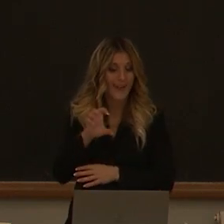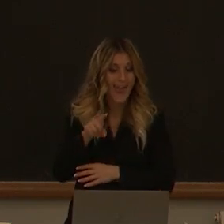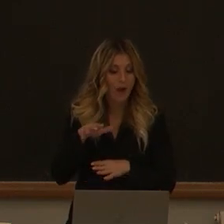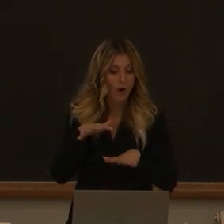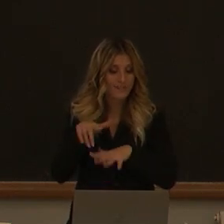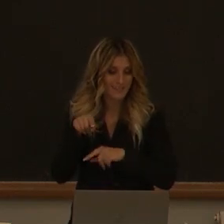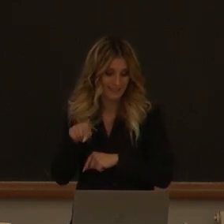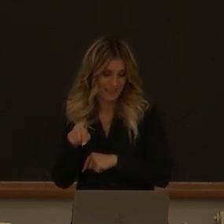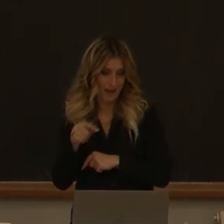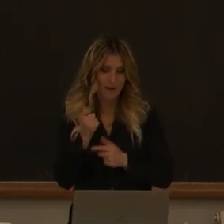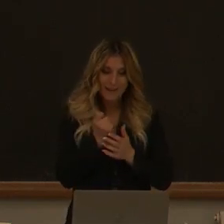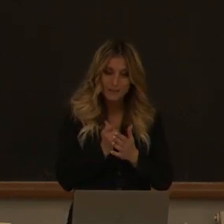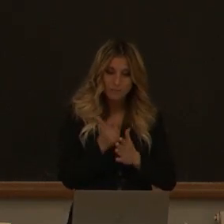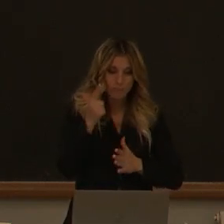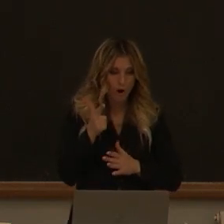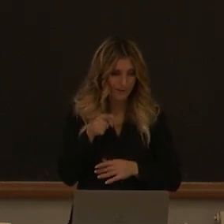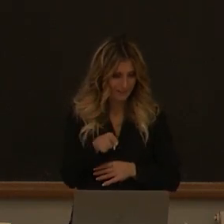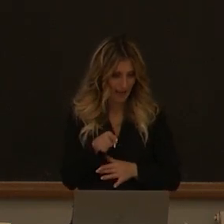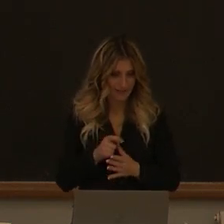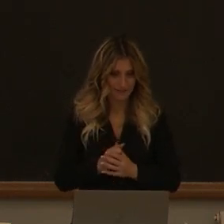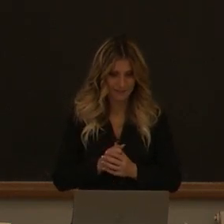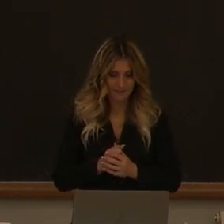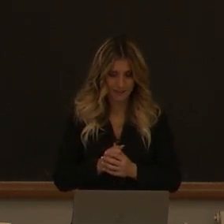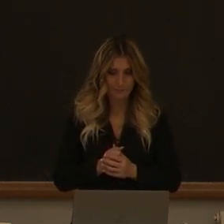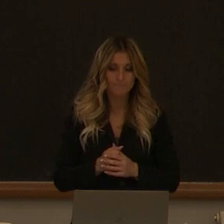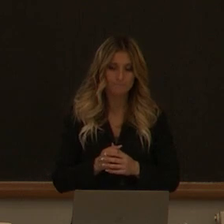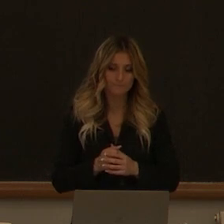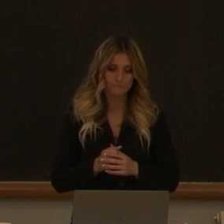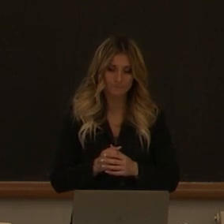Consapevolezza importante che appunto è un po' il